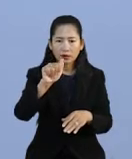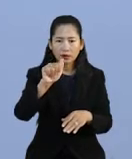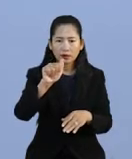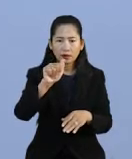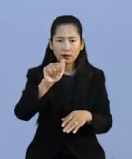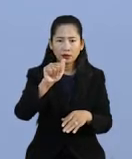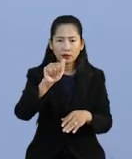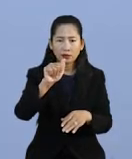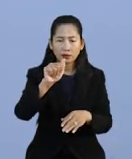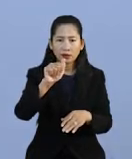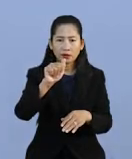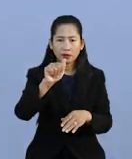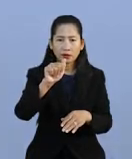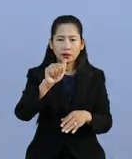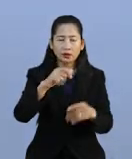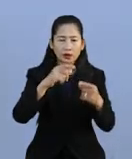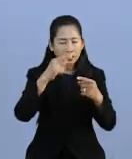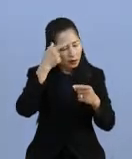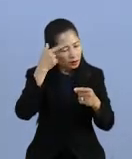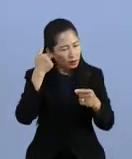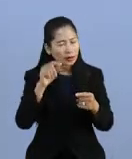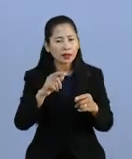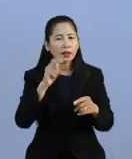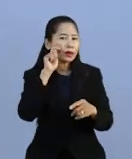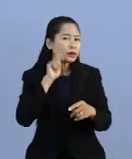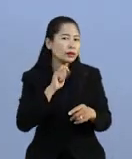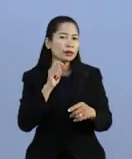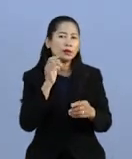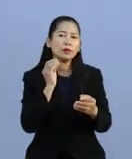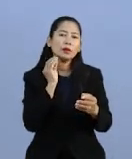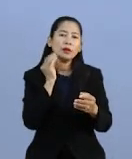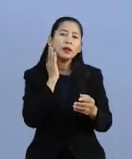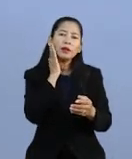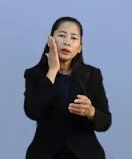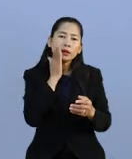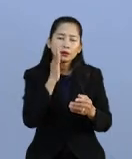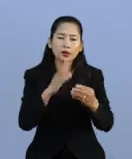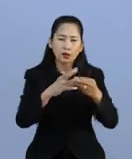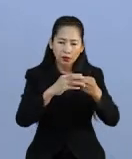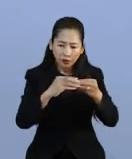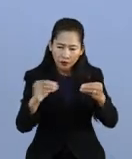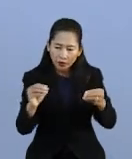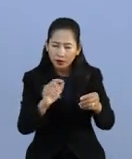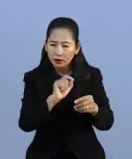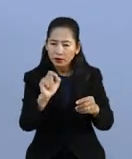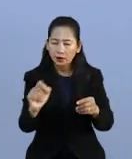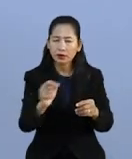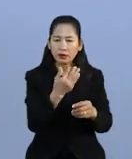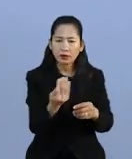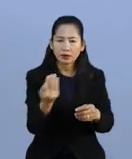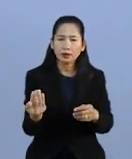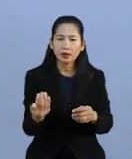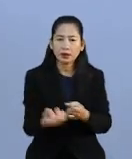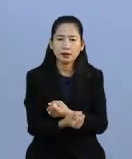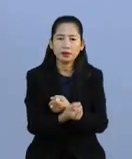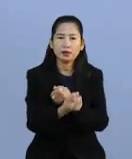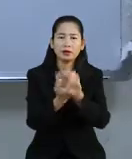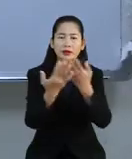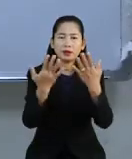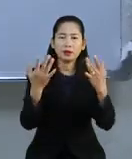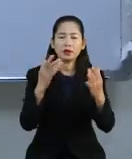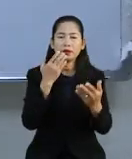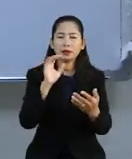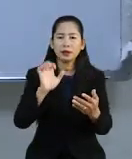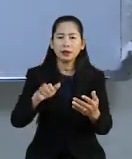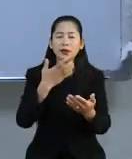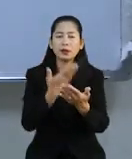cha ai tiếc con chắc khả mạng đai trò lốp đầy so phớt nâng xong bà đẹp sắc xa xem xinh thịt chị tràn cha